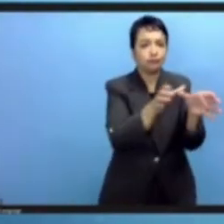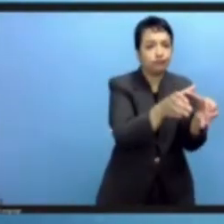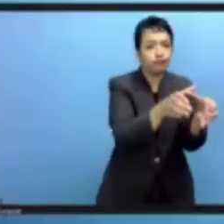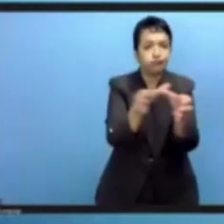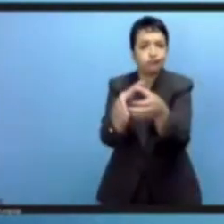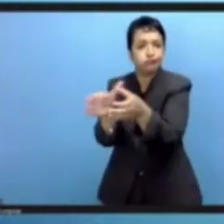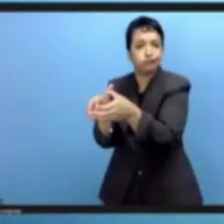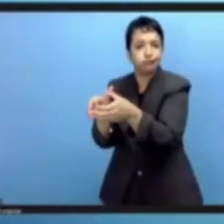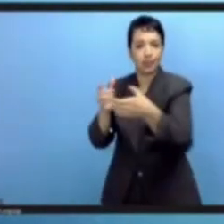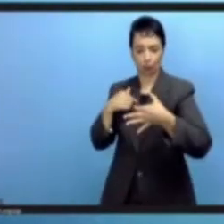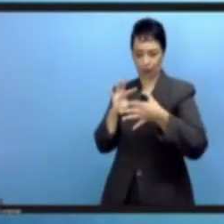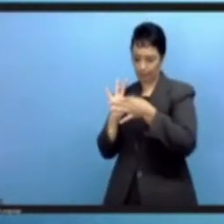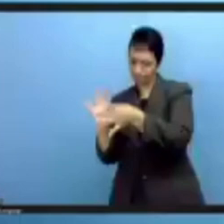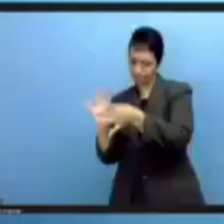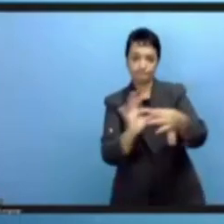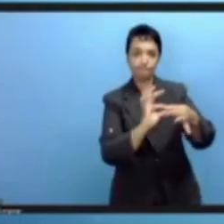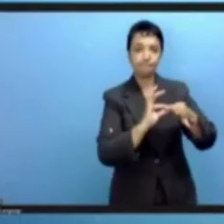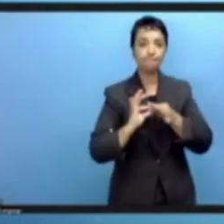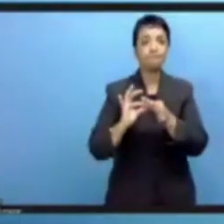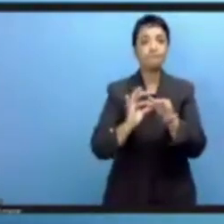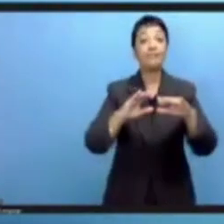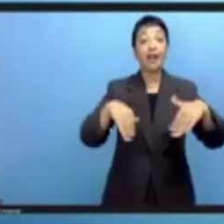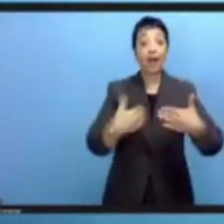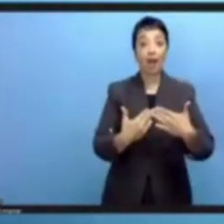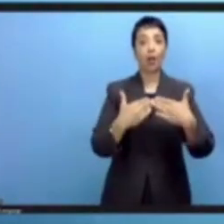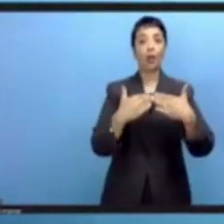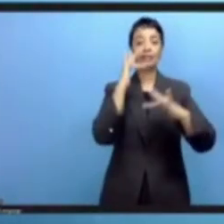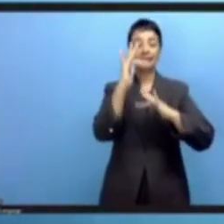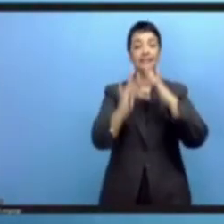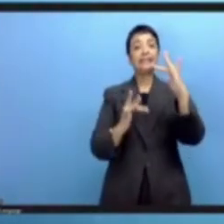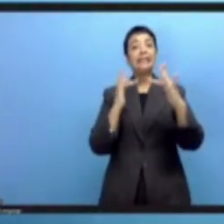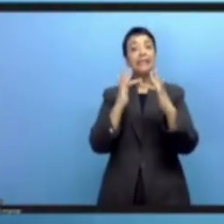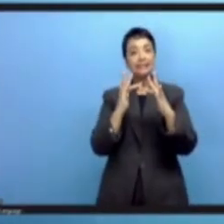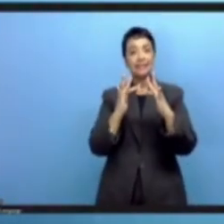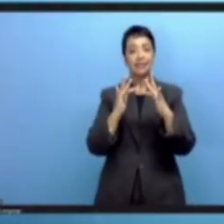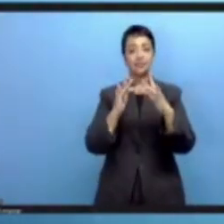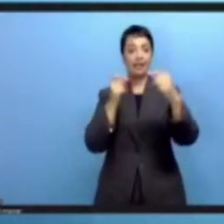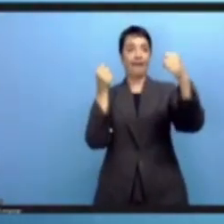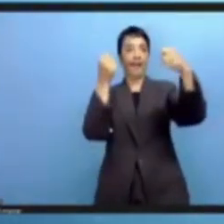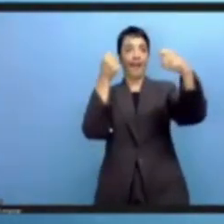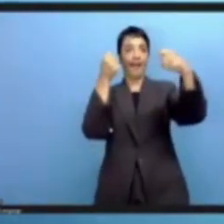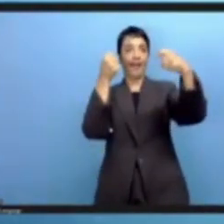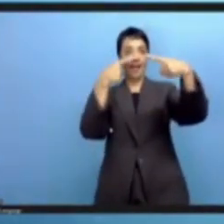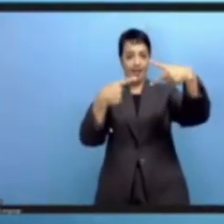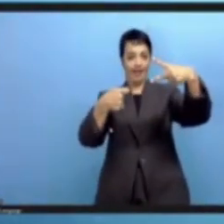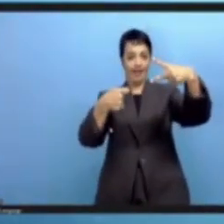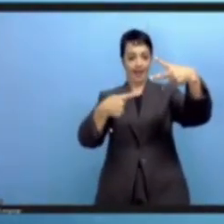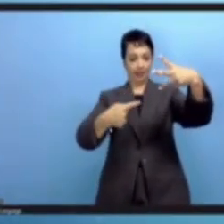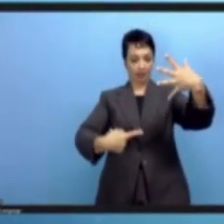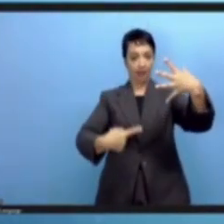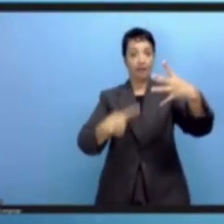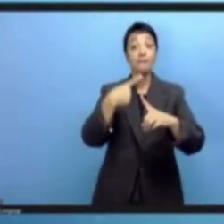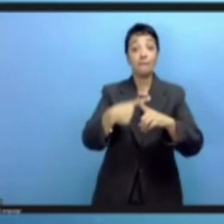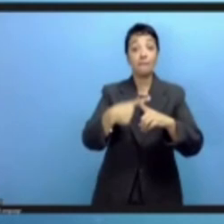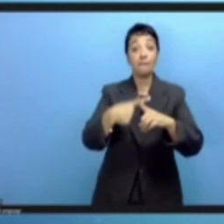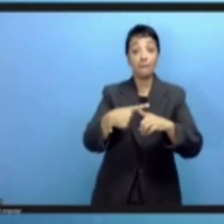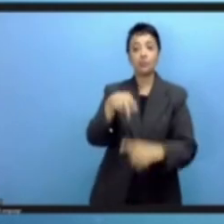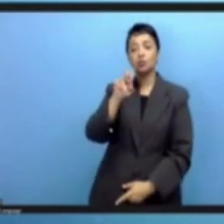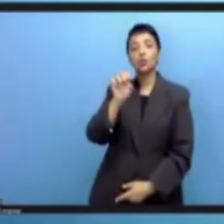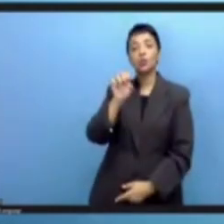prenantes du forum FGI, entre autres à travers nos indicateurs d'universalité de